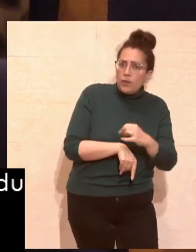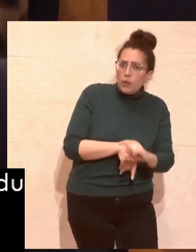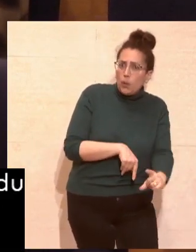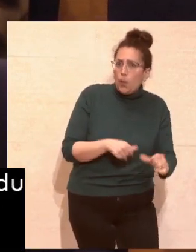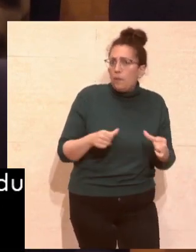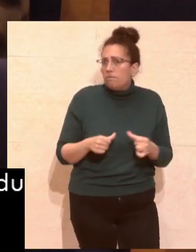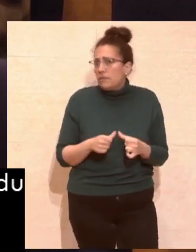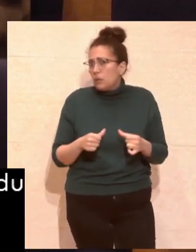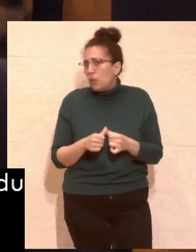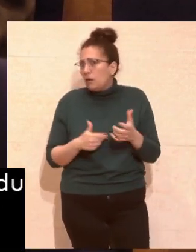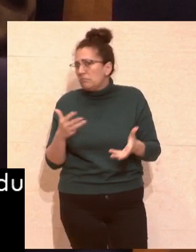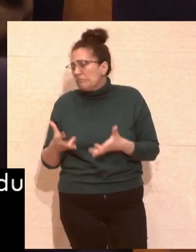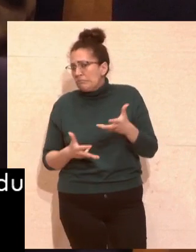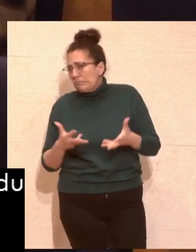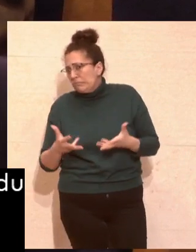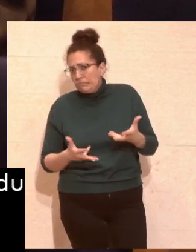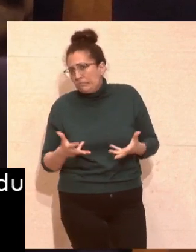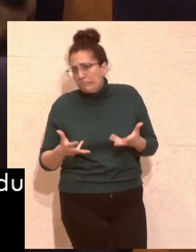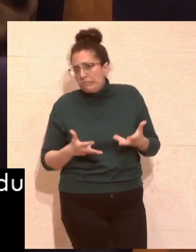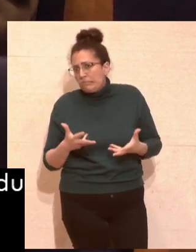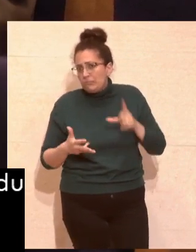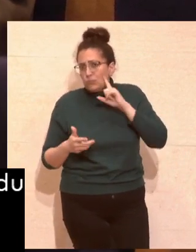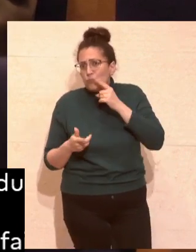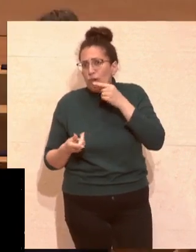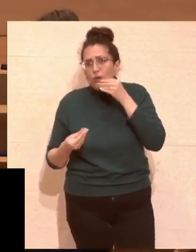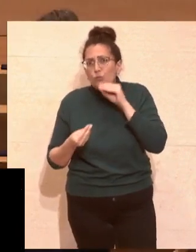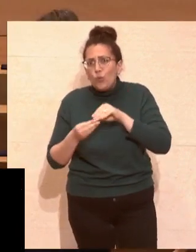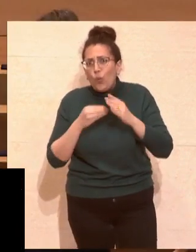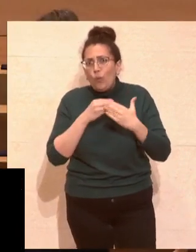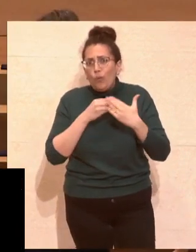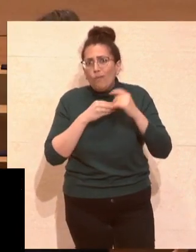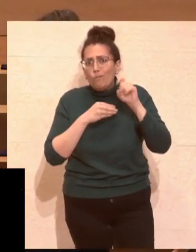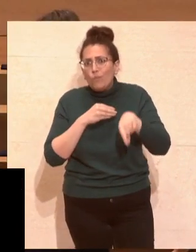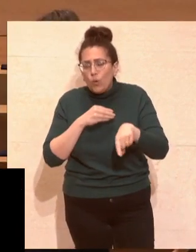qu'on peut faire pour aller dans le sens quand même du coucher plus tôt? Voilà.